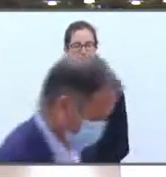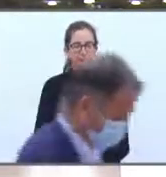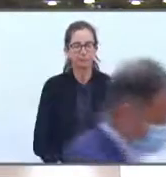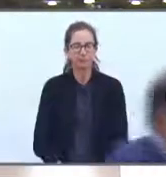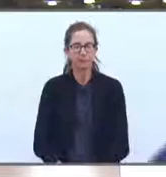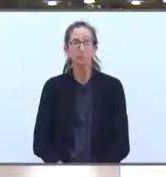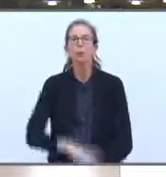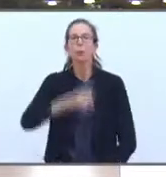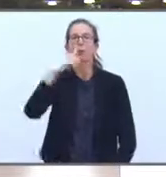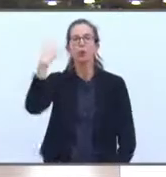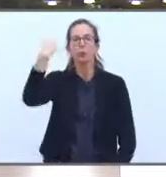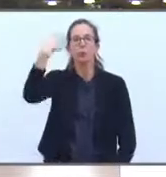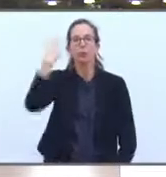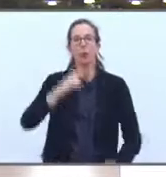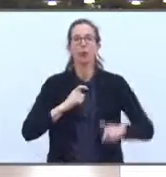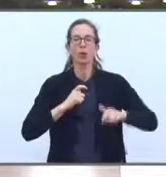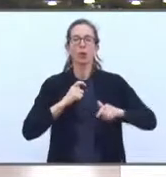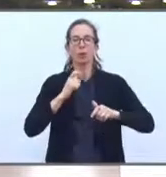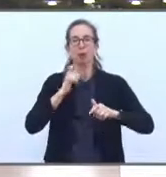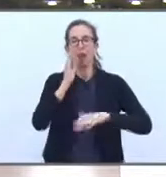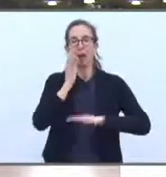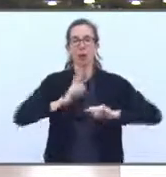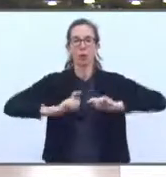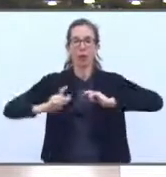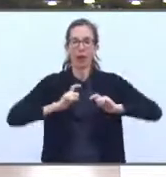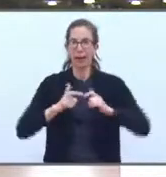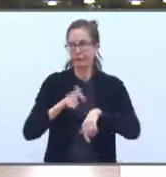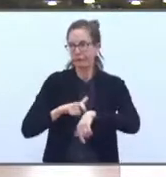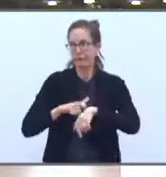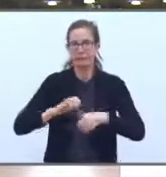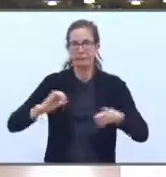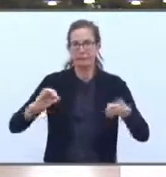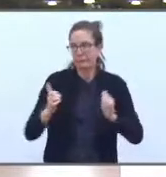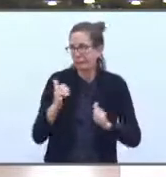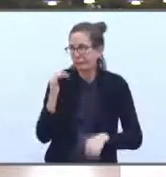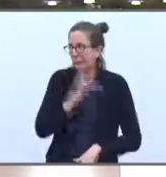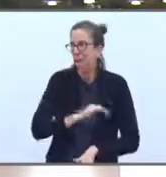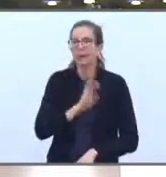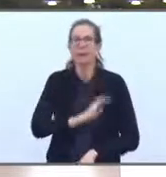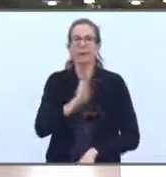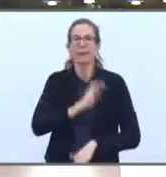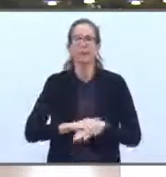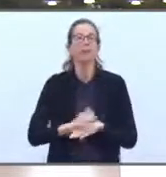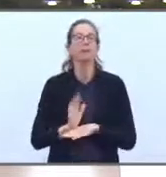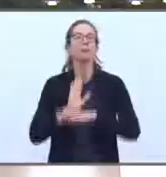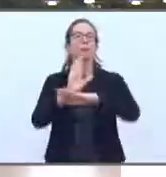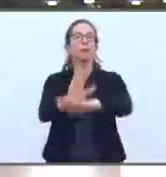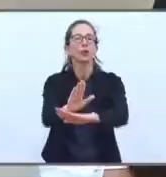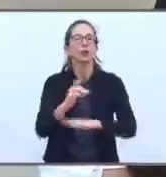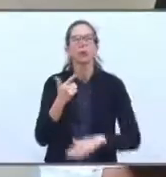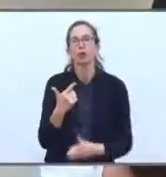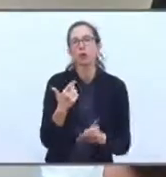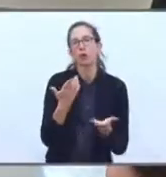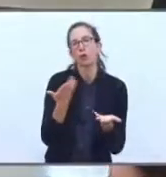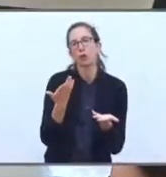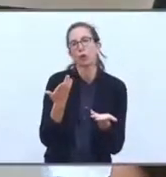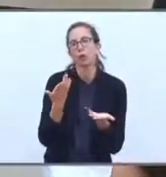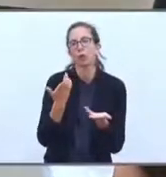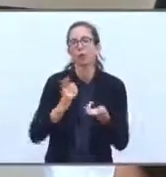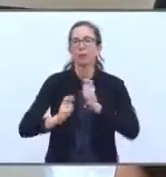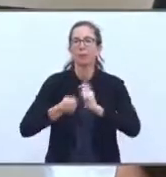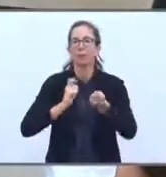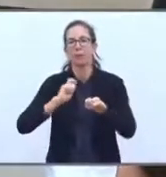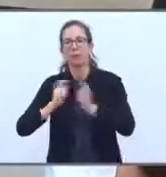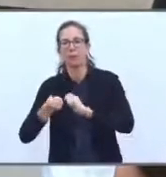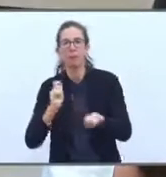Monsieur le Président, chers collègues, je serai assez rapide vu l'heure, mais je vais présenter les deux délibérations concernant l'assainissement et l'eau